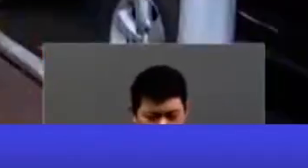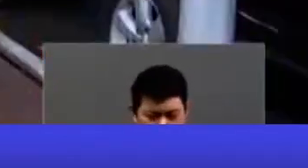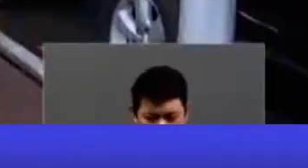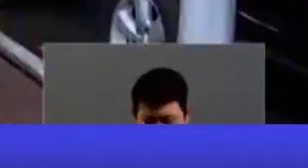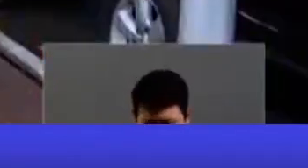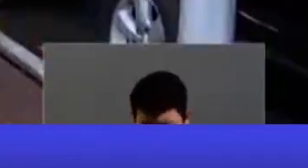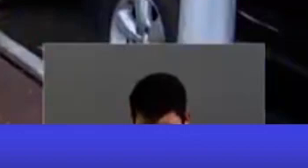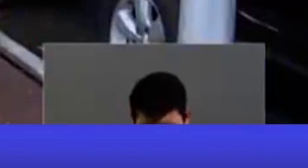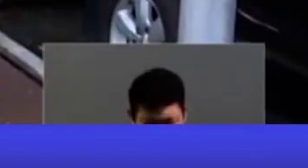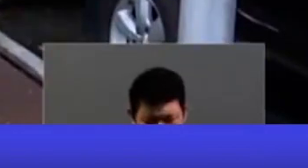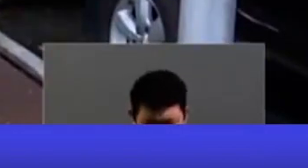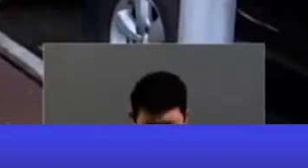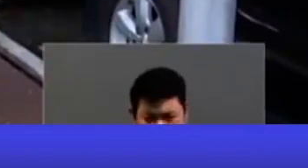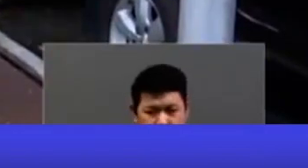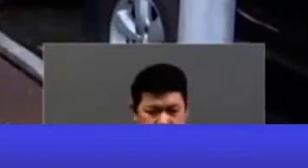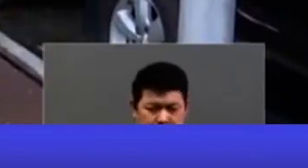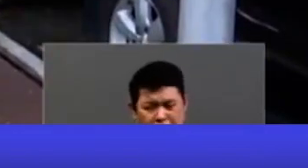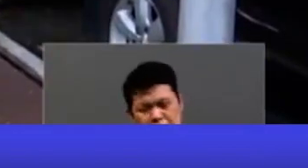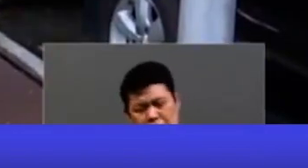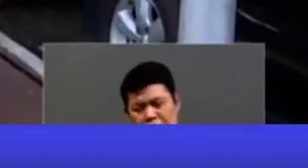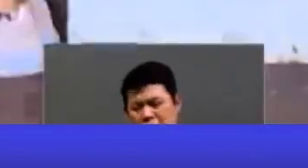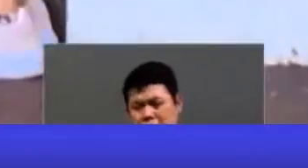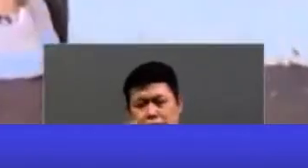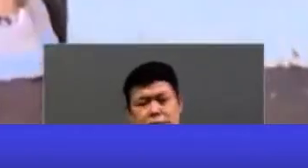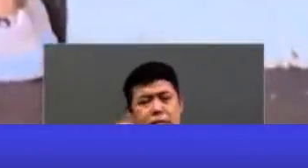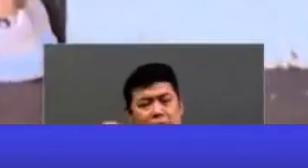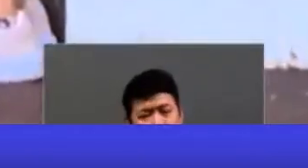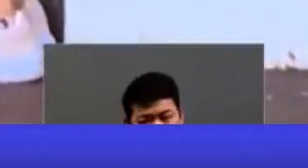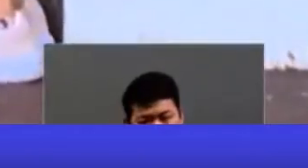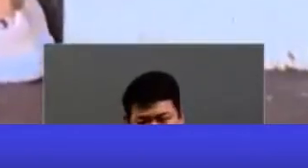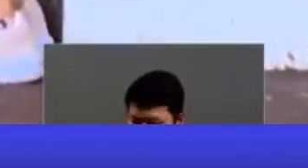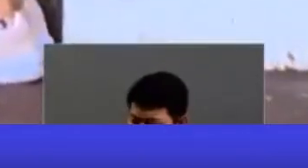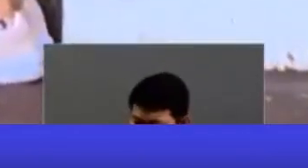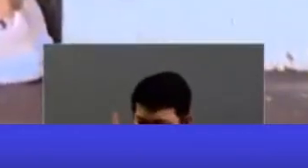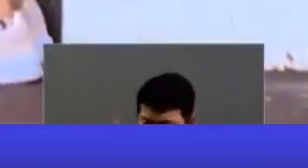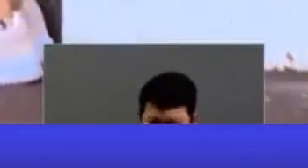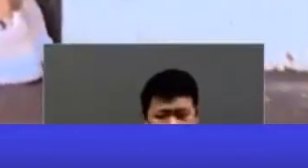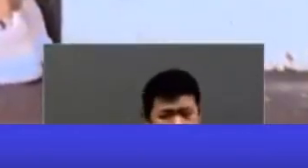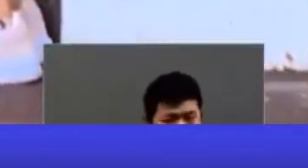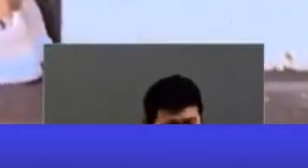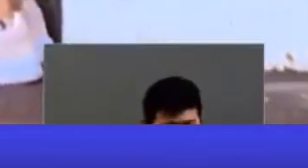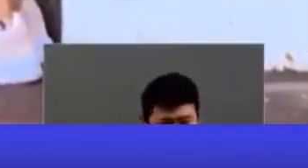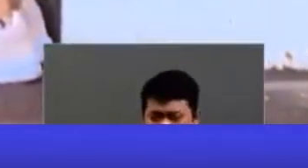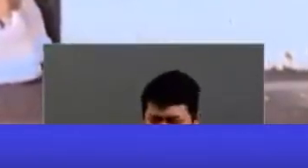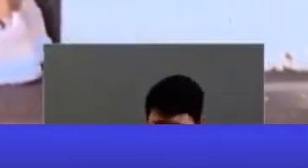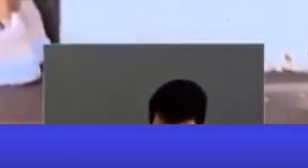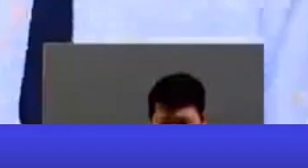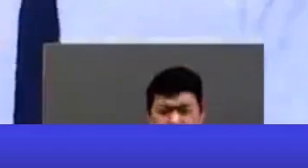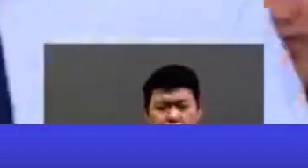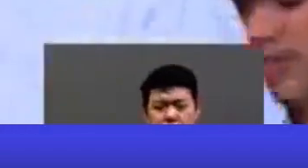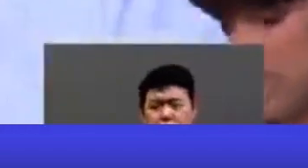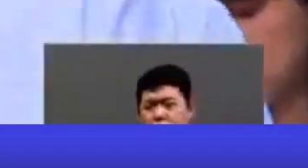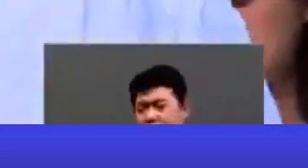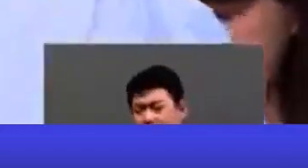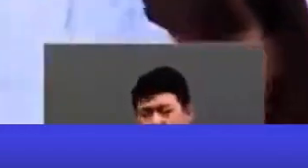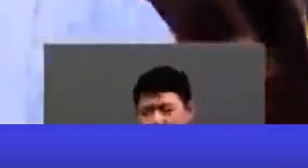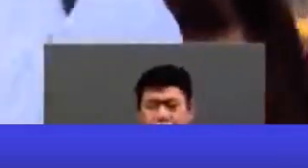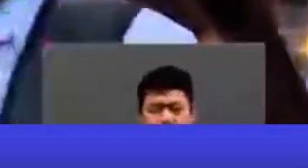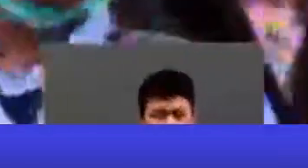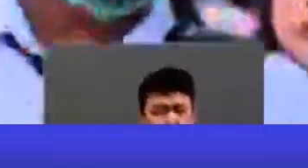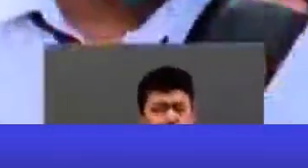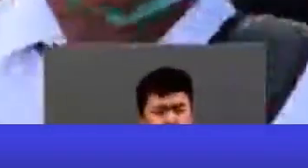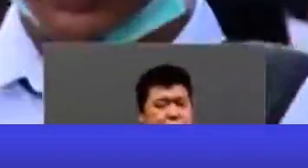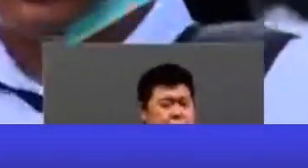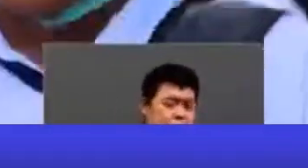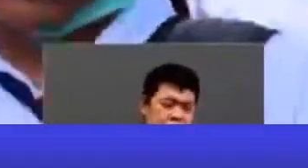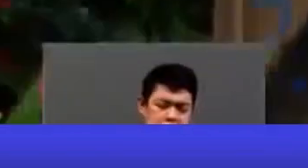ครื่องไหนเป็นเครื่องทำธุรกรรม ใช่นะค่ะก็อย่างที่บอกว่าตอนนี้ก็คือโทรศัพท์มือถือก็มีหลากหลายเ